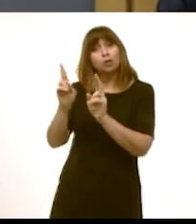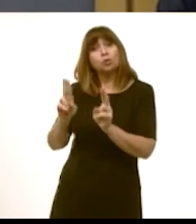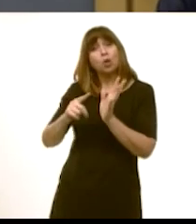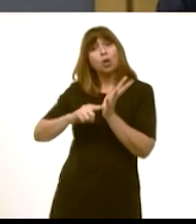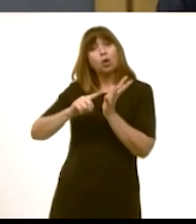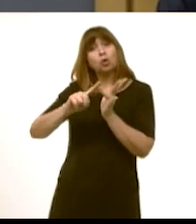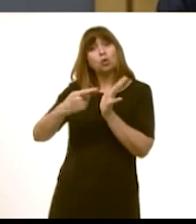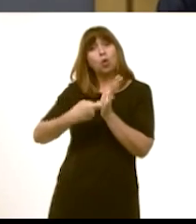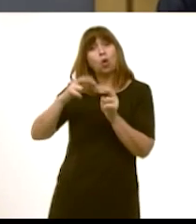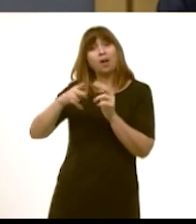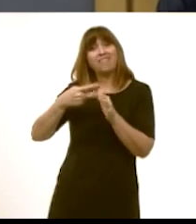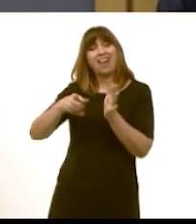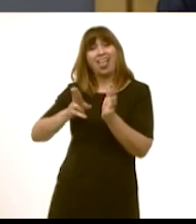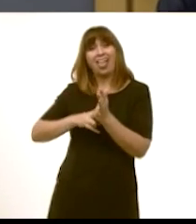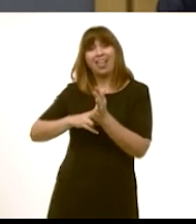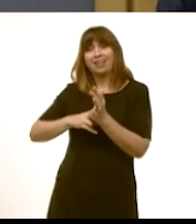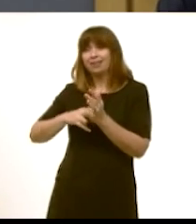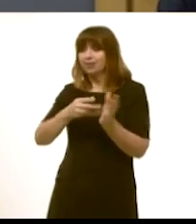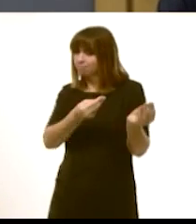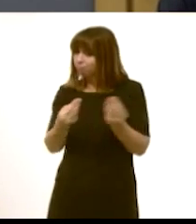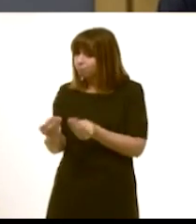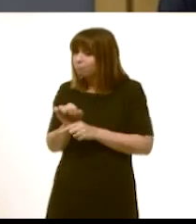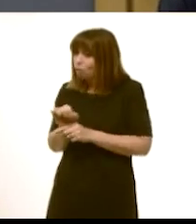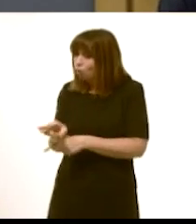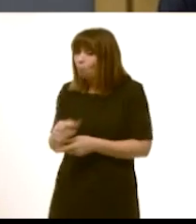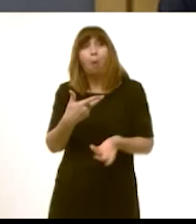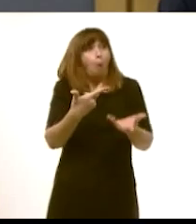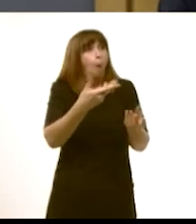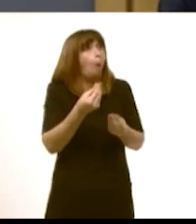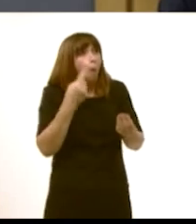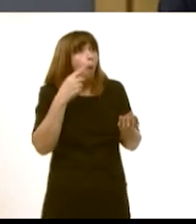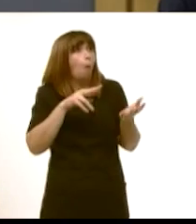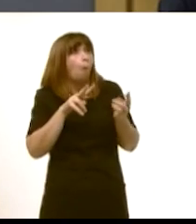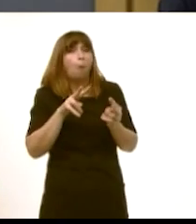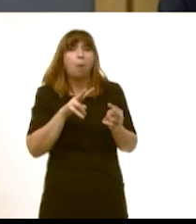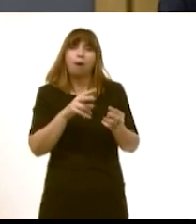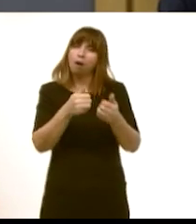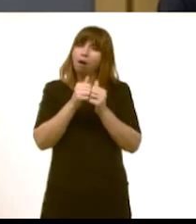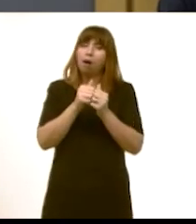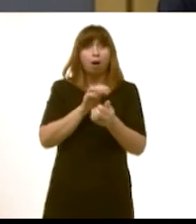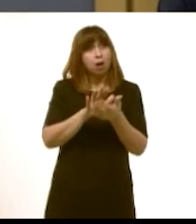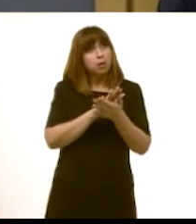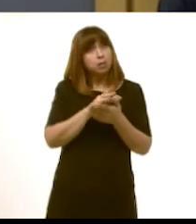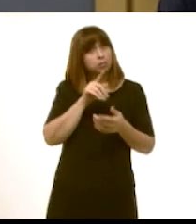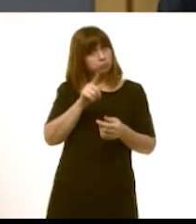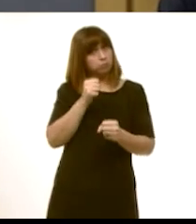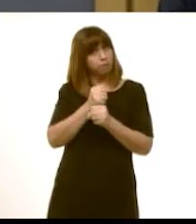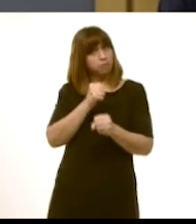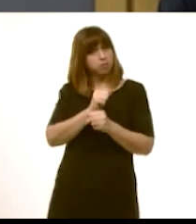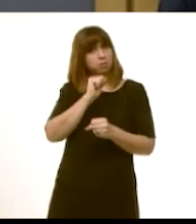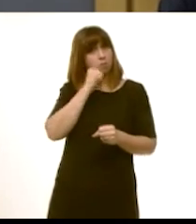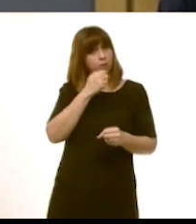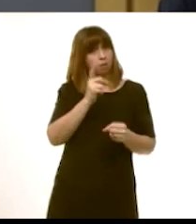weld. Pa gynlluniau a chyllideb sydd gan eich llywodraeth chi felly i ymestyn y rôl gall y Llyfrgell